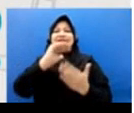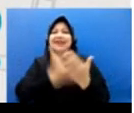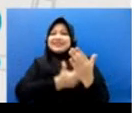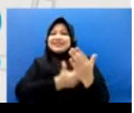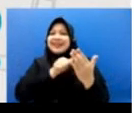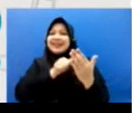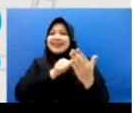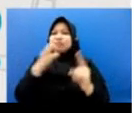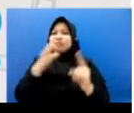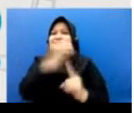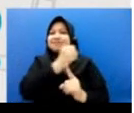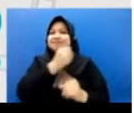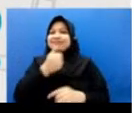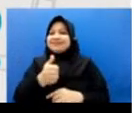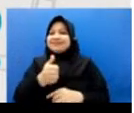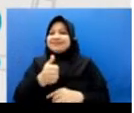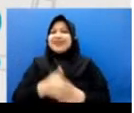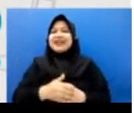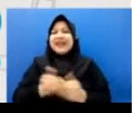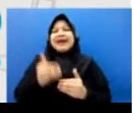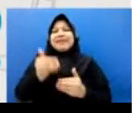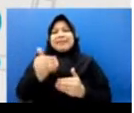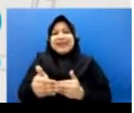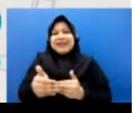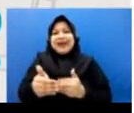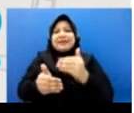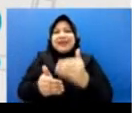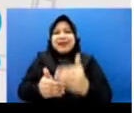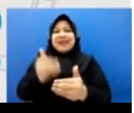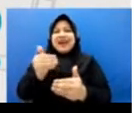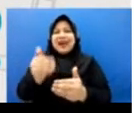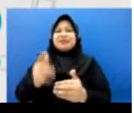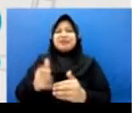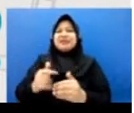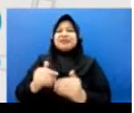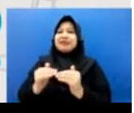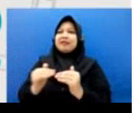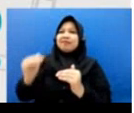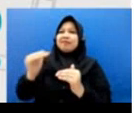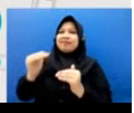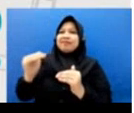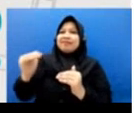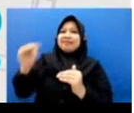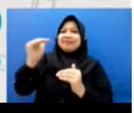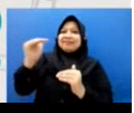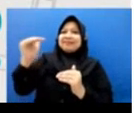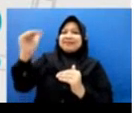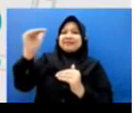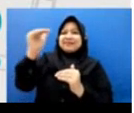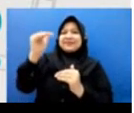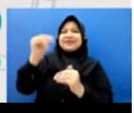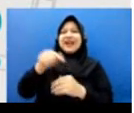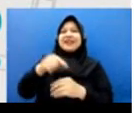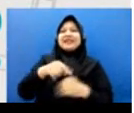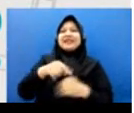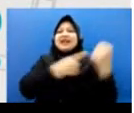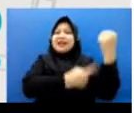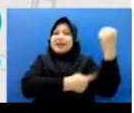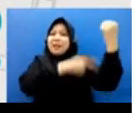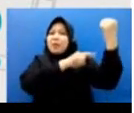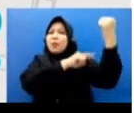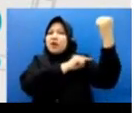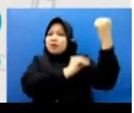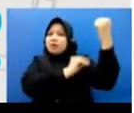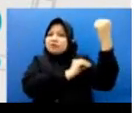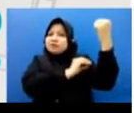lihat walaupun bertahap ya, kan seperti anak tangga ya. Critical thinking itu sebuah skill yang memang harus diasah.